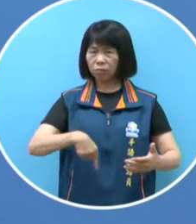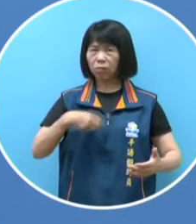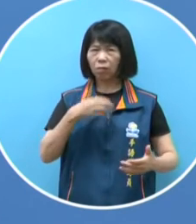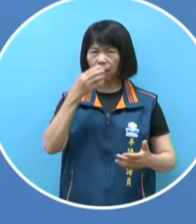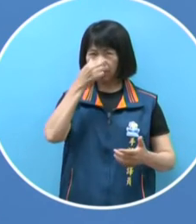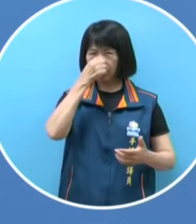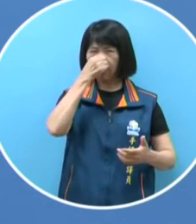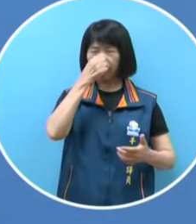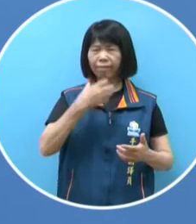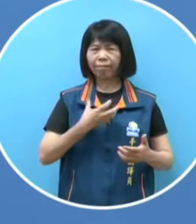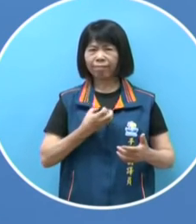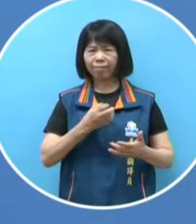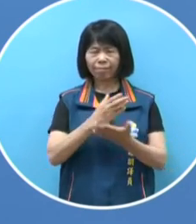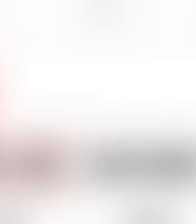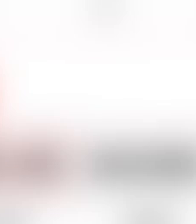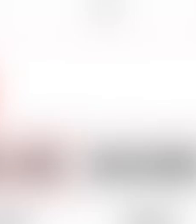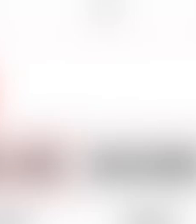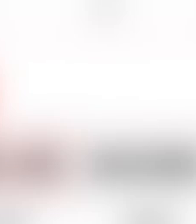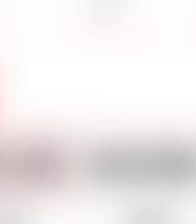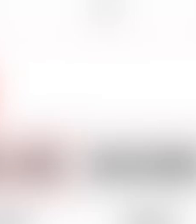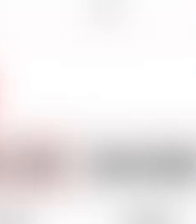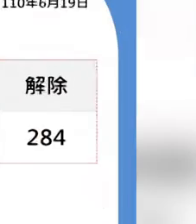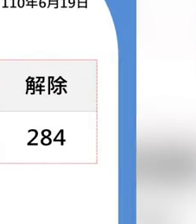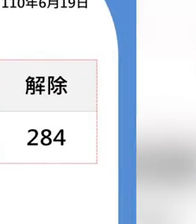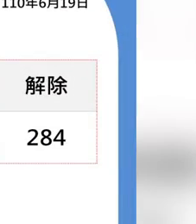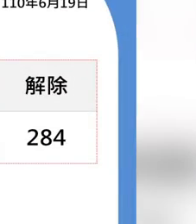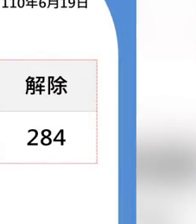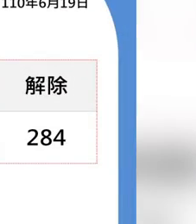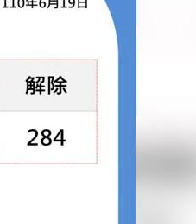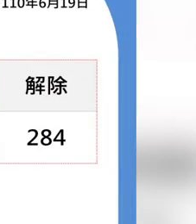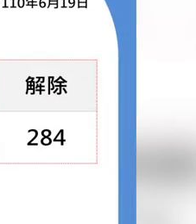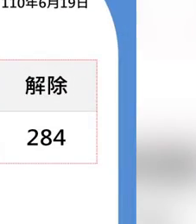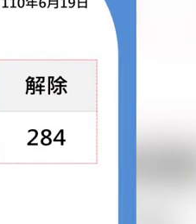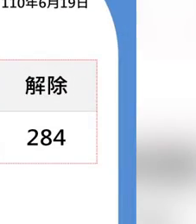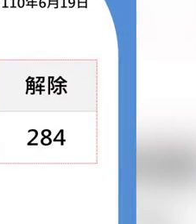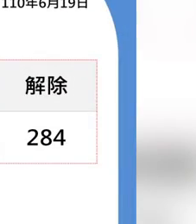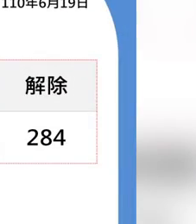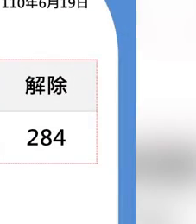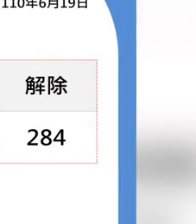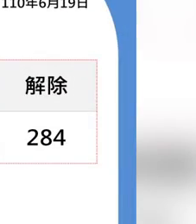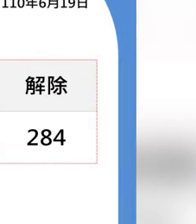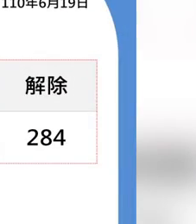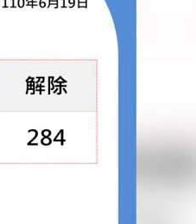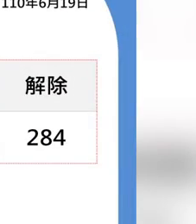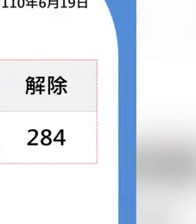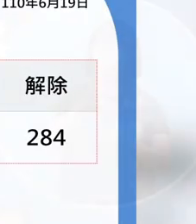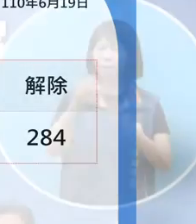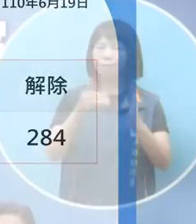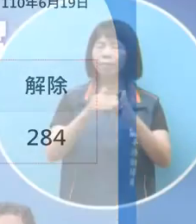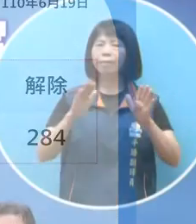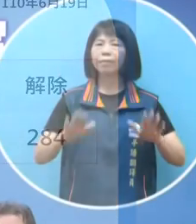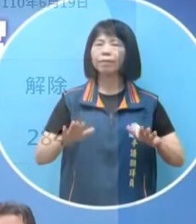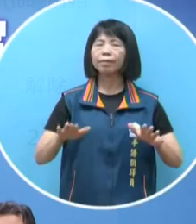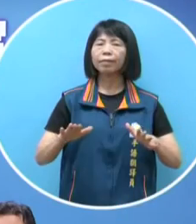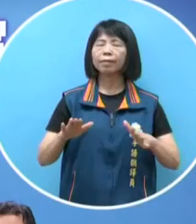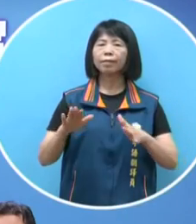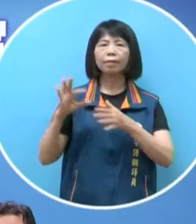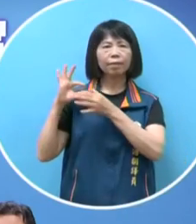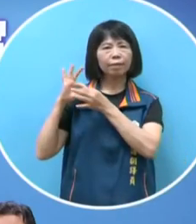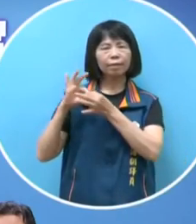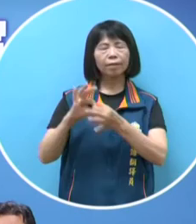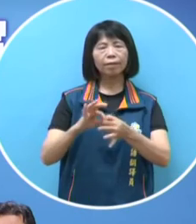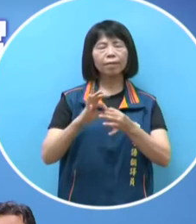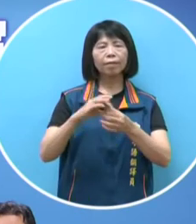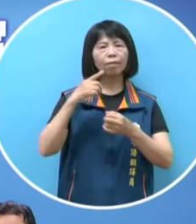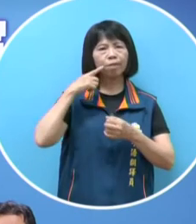呢，请赶快送医。 19号花莲没有新增确诊个案，累计病例停留在68例，而其中